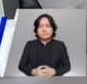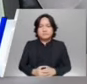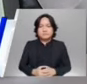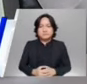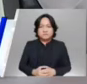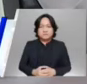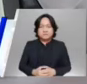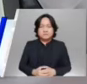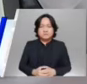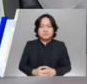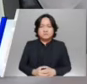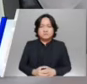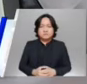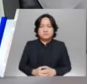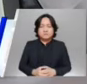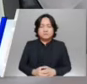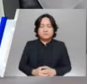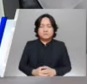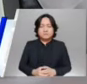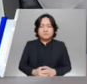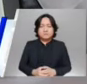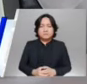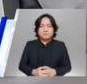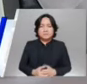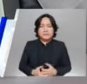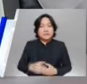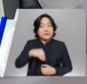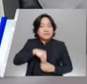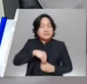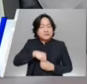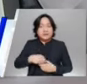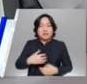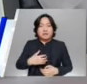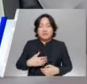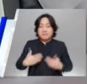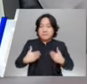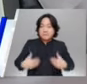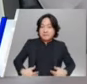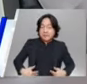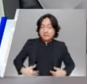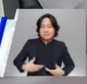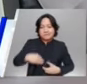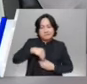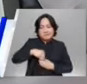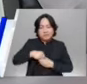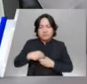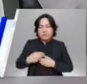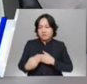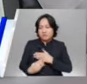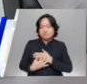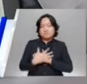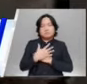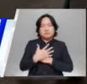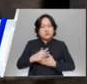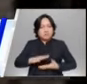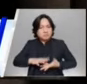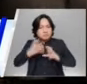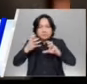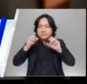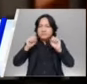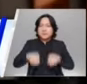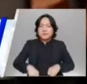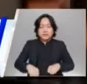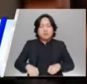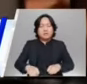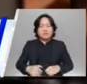mo na nag-generate ng alpha particles, which is a potential route for cancer. Dahil